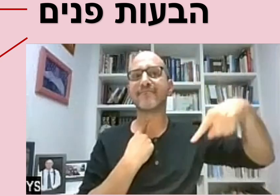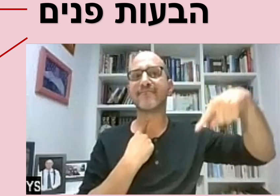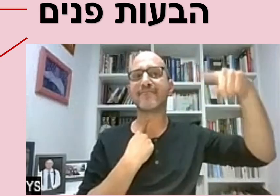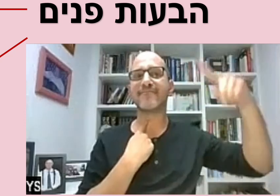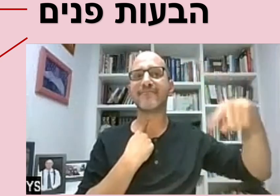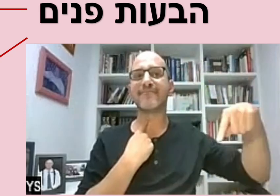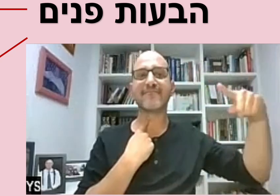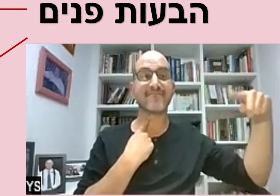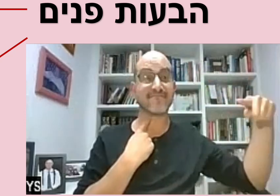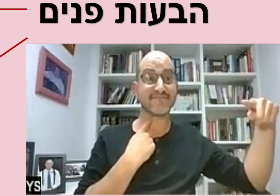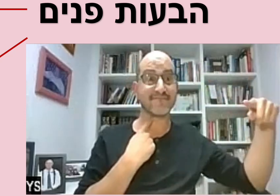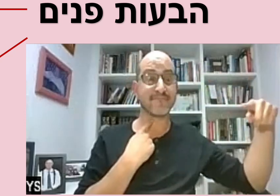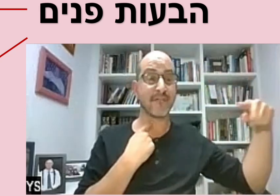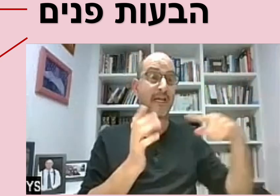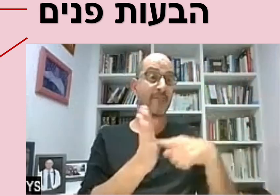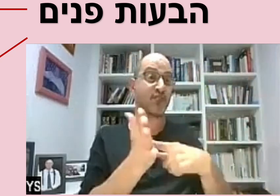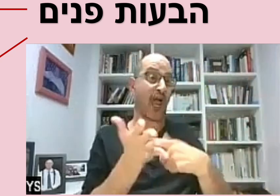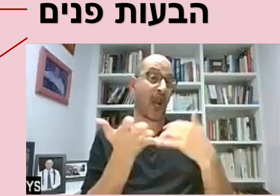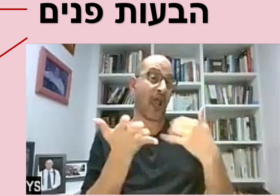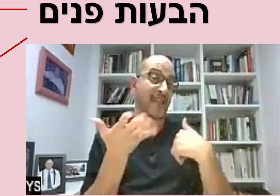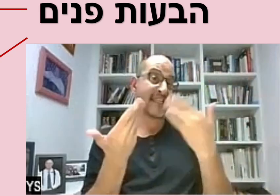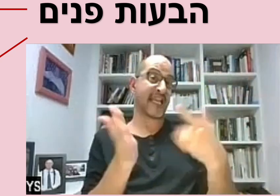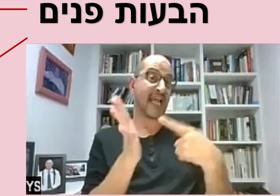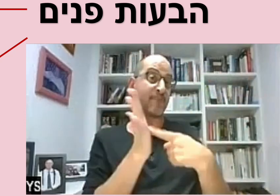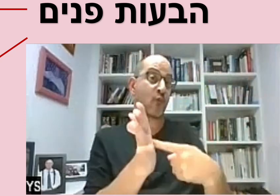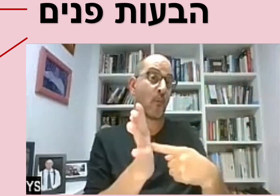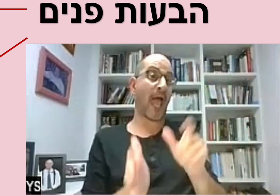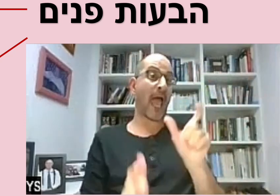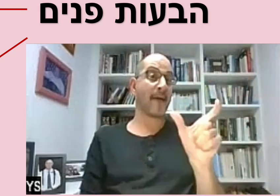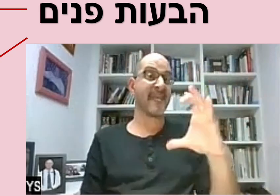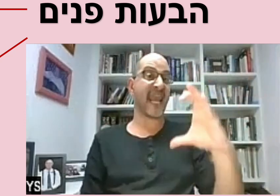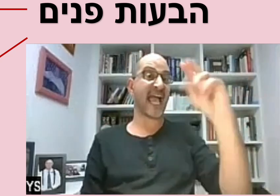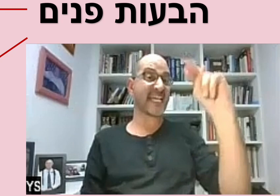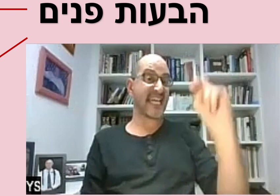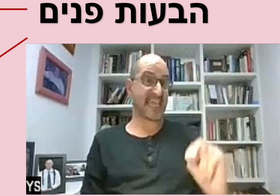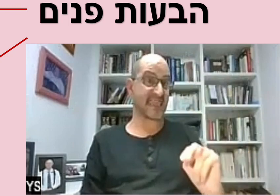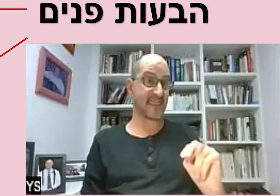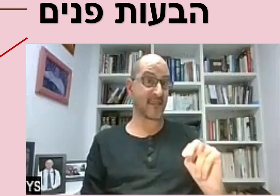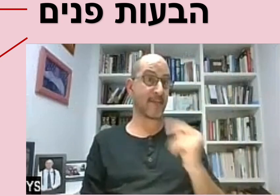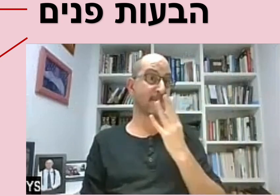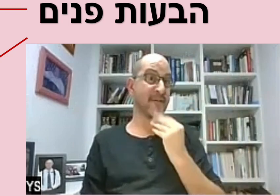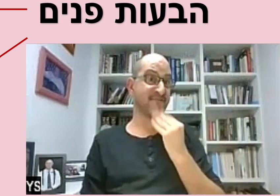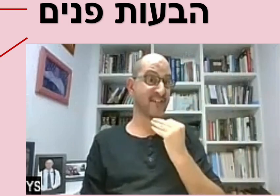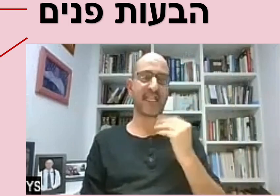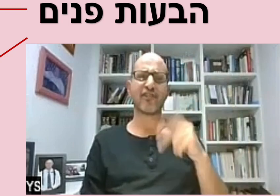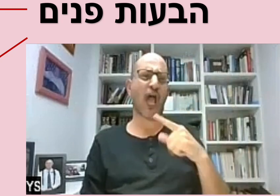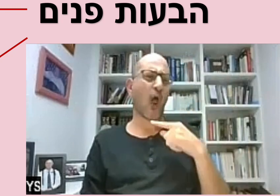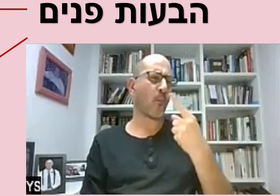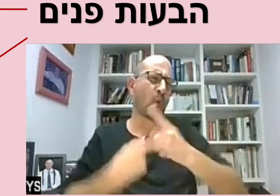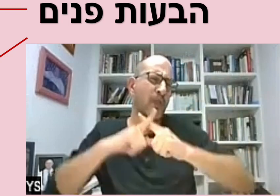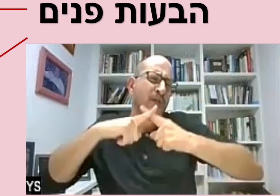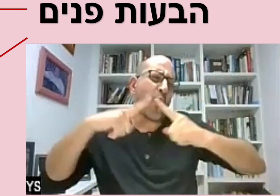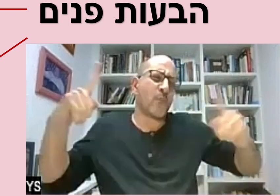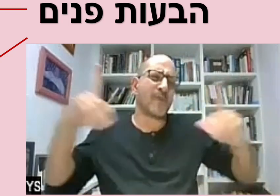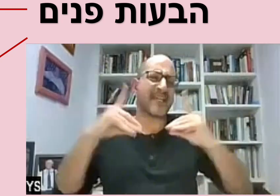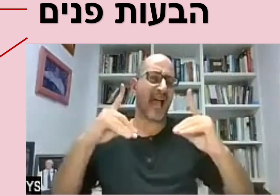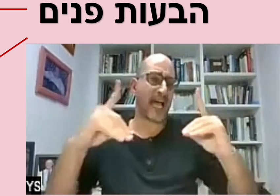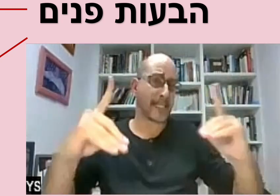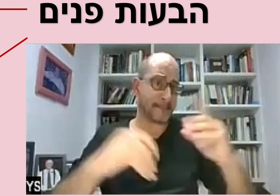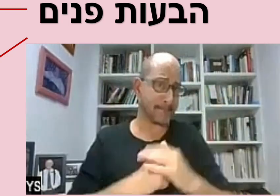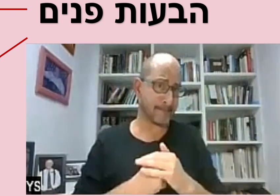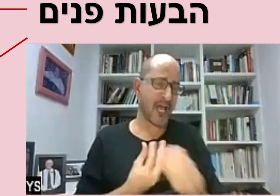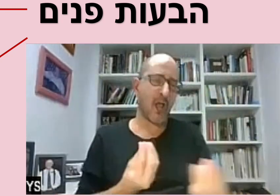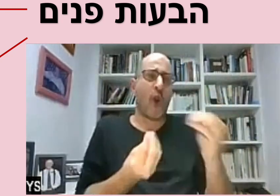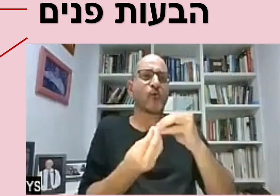את האינטונציה שלכם, הנגנה. למשל, המילה כן בעברית, אפשר לומר אותה בכל